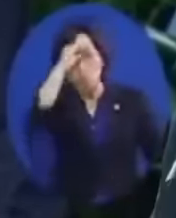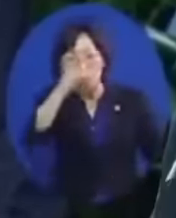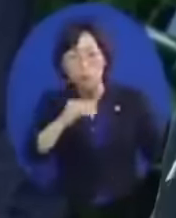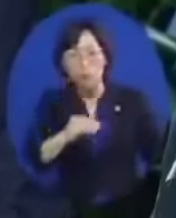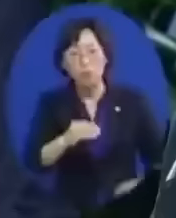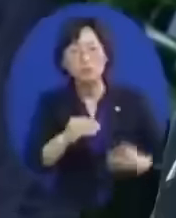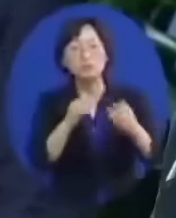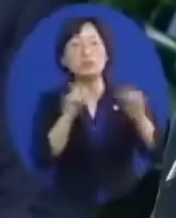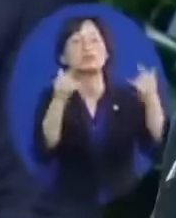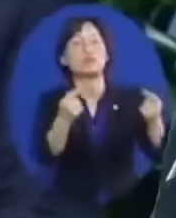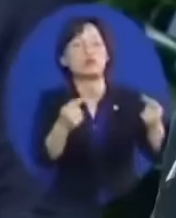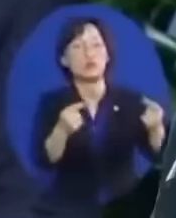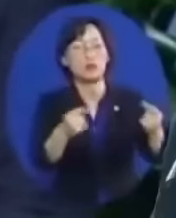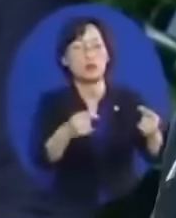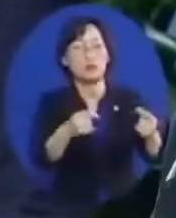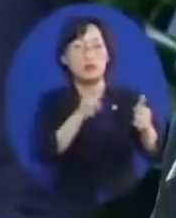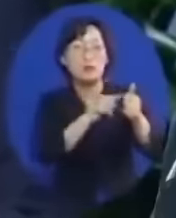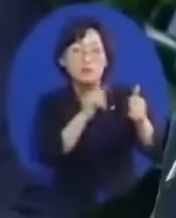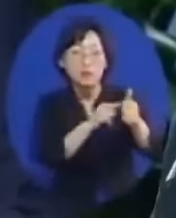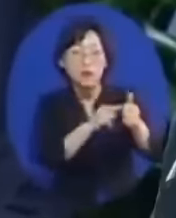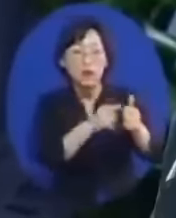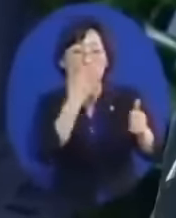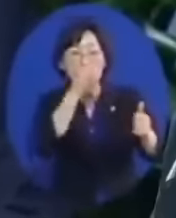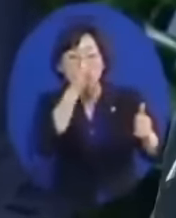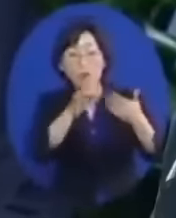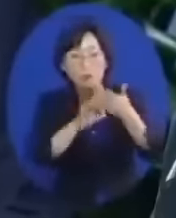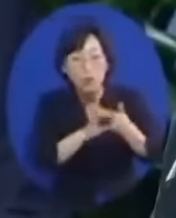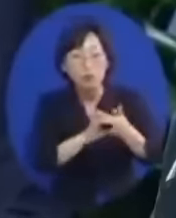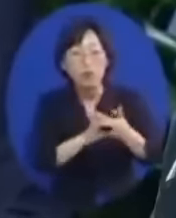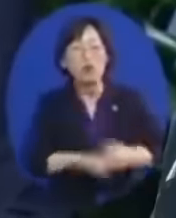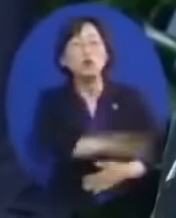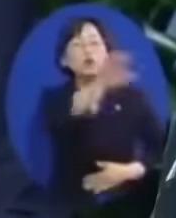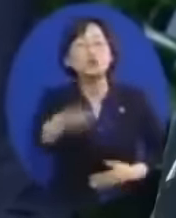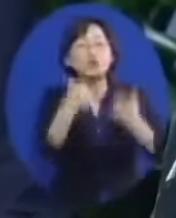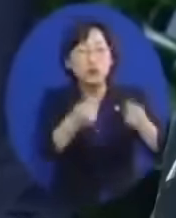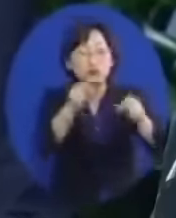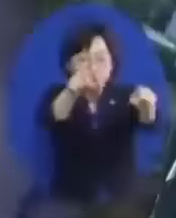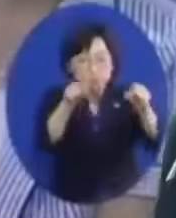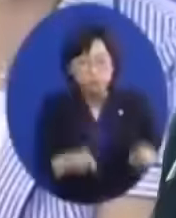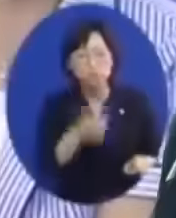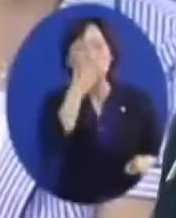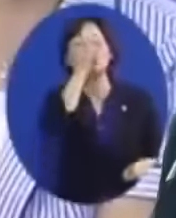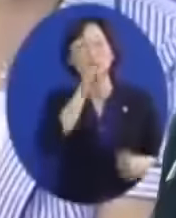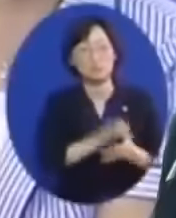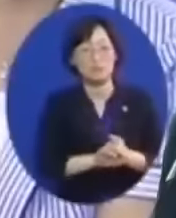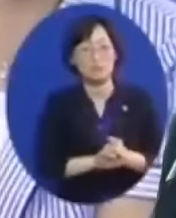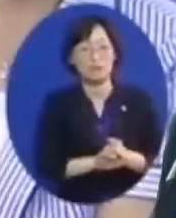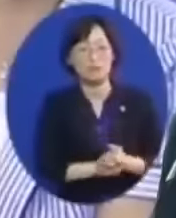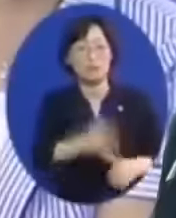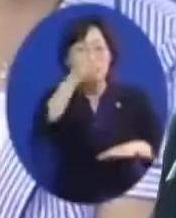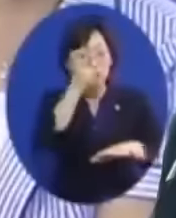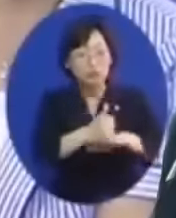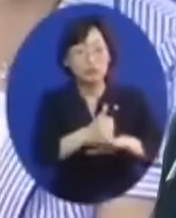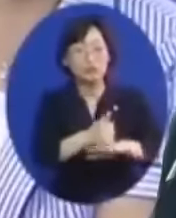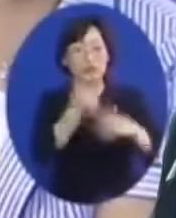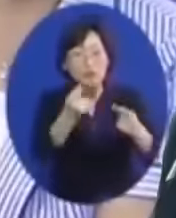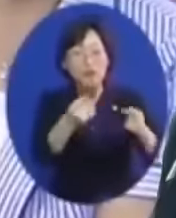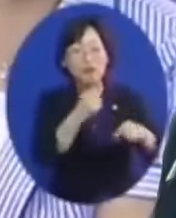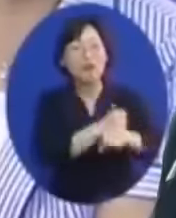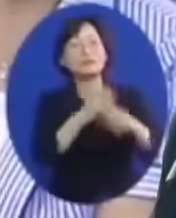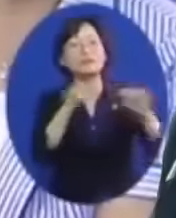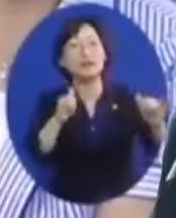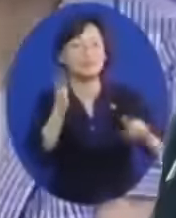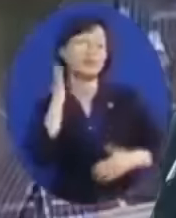사람이겠습니다. 넬슨 만델라가 그렇게 할 수 있다면 우리도 그렇게 해야 되는 것입니다. 결국 그렇게 한